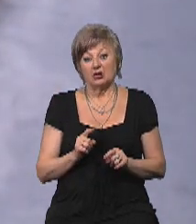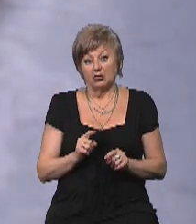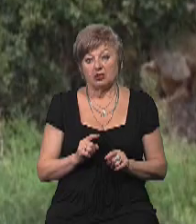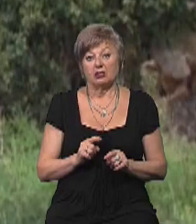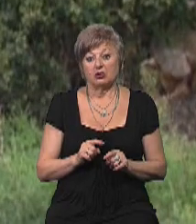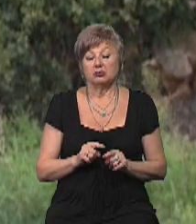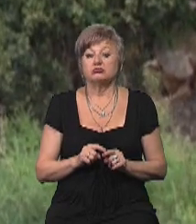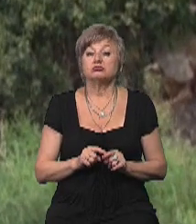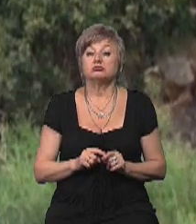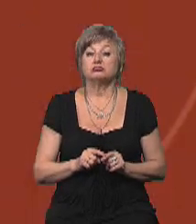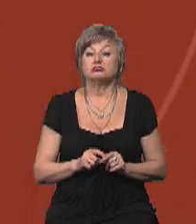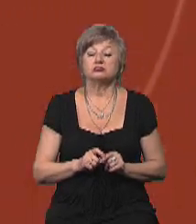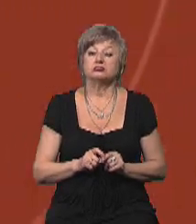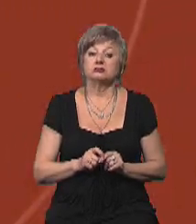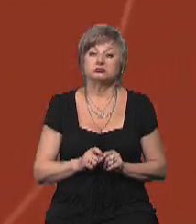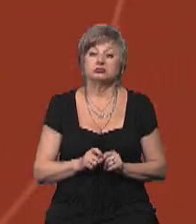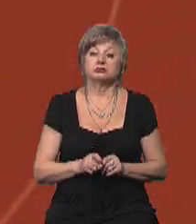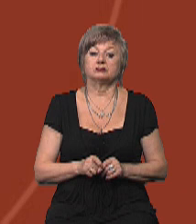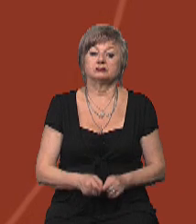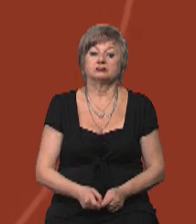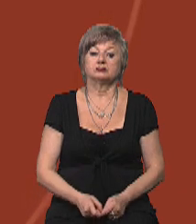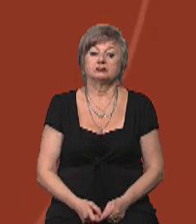туди дані.